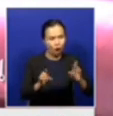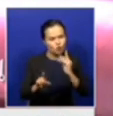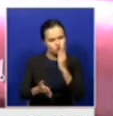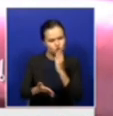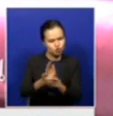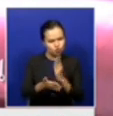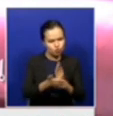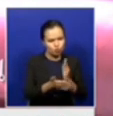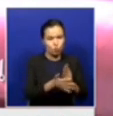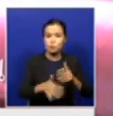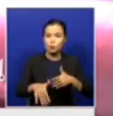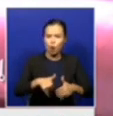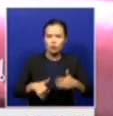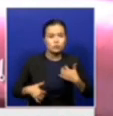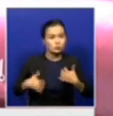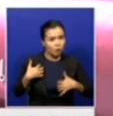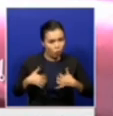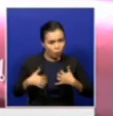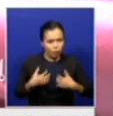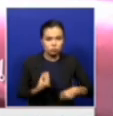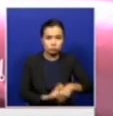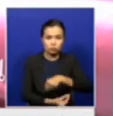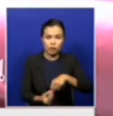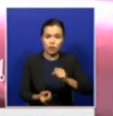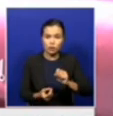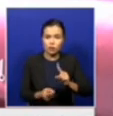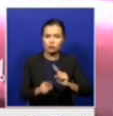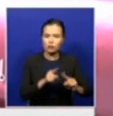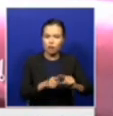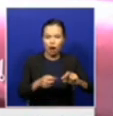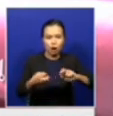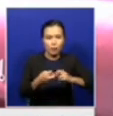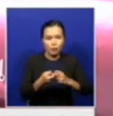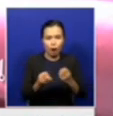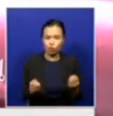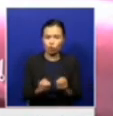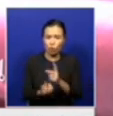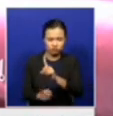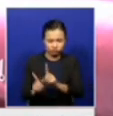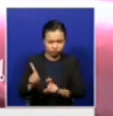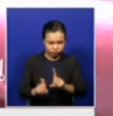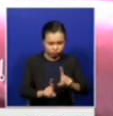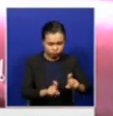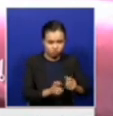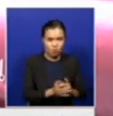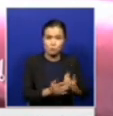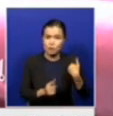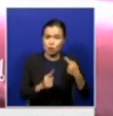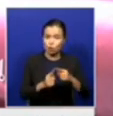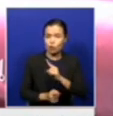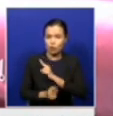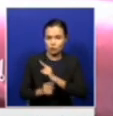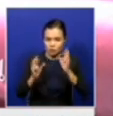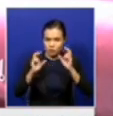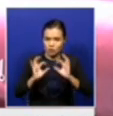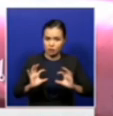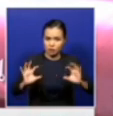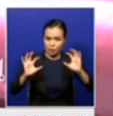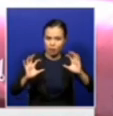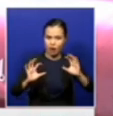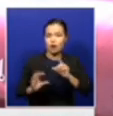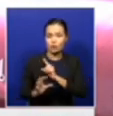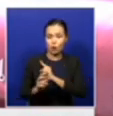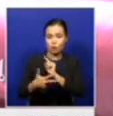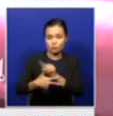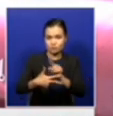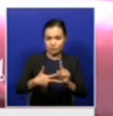ร้อนส่วนเศรษฐกิจนะครับได้รับความเสียหายเพราะฉะนั้นหน้าที่ของรัฐบาล3เรื่องใหญ่ๆนะ